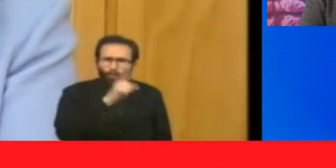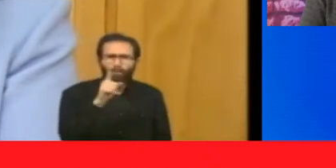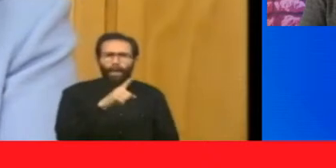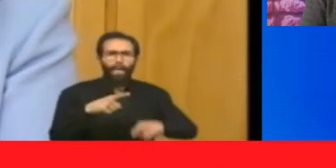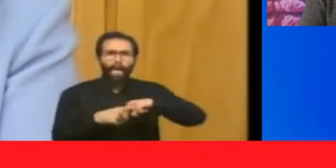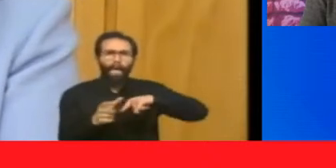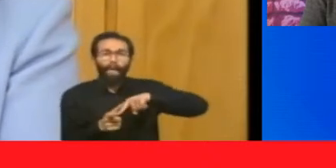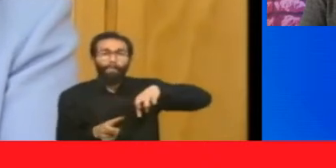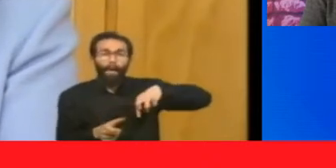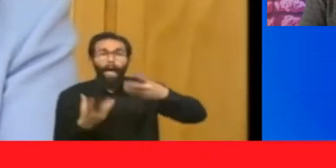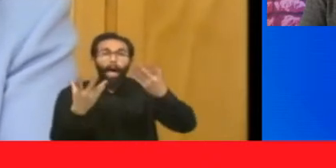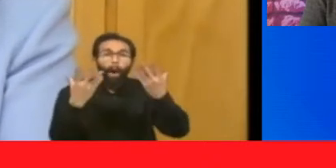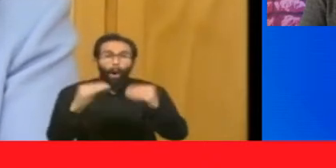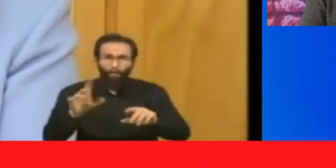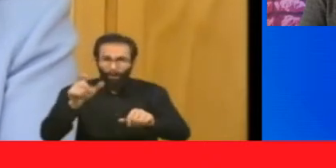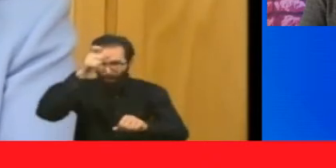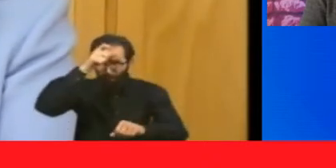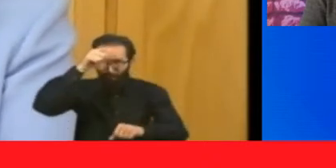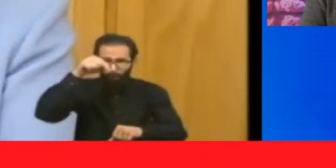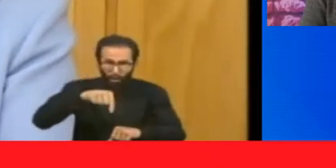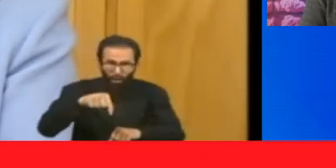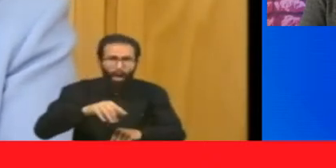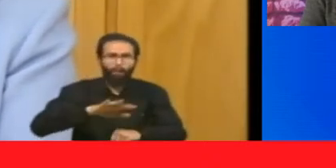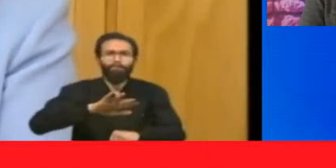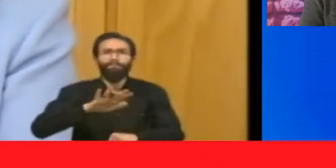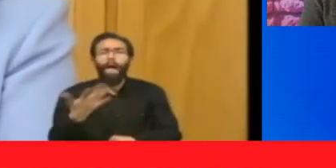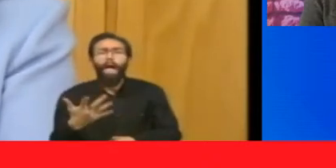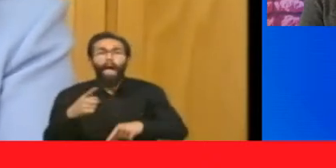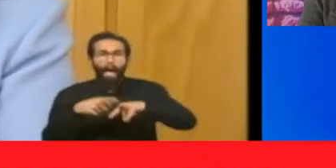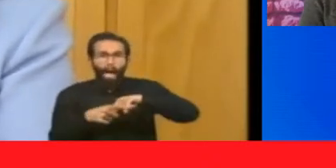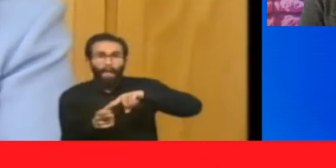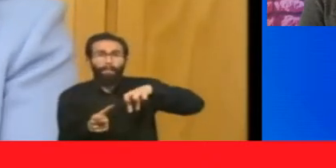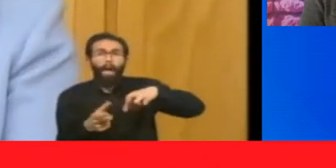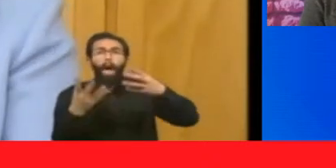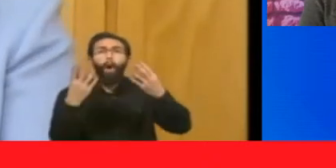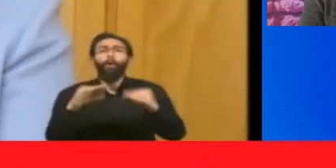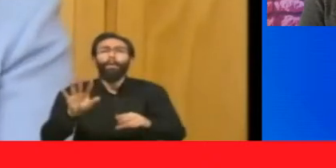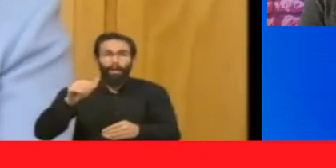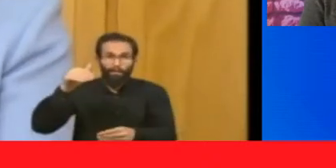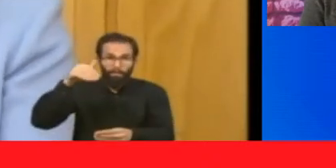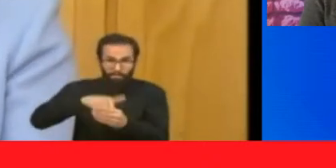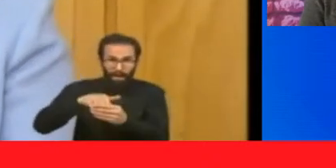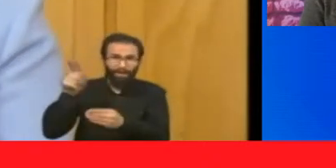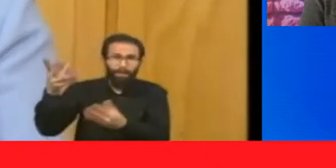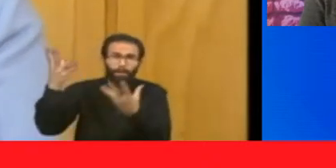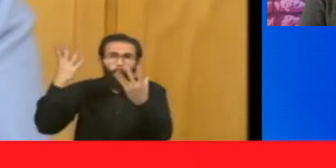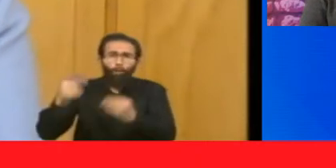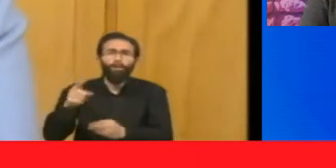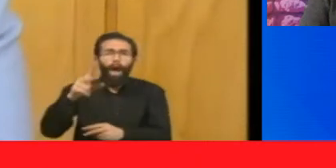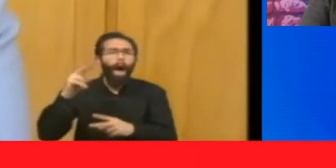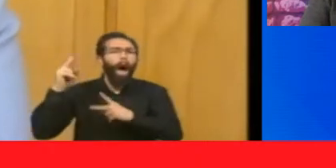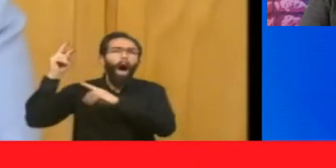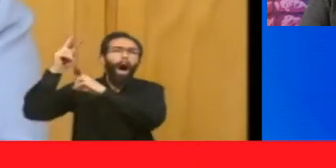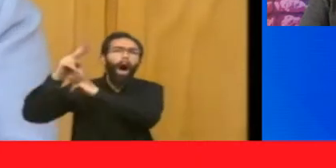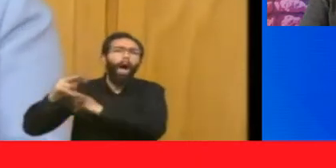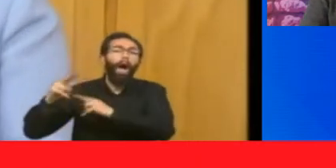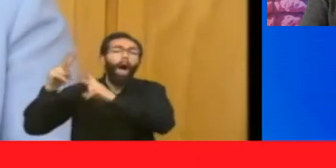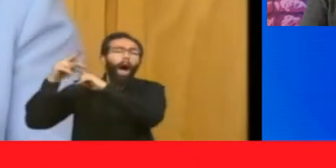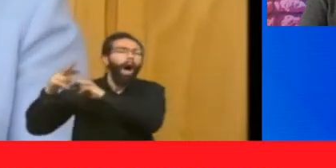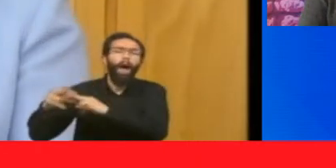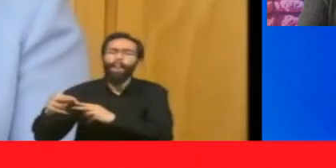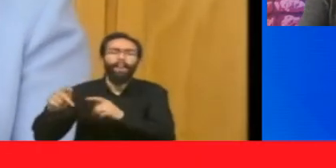bir Türkiye, HDP'siz meclis hayalleri kurmayın. Milyonların demokrasi hayali